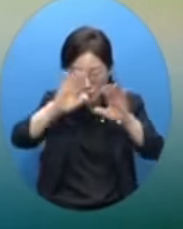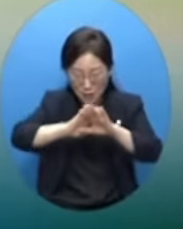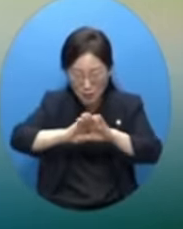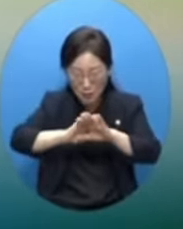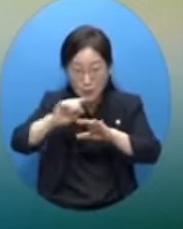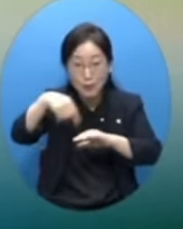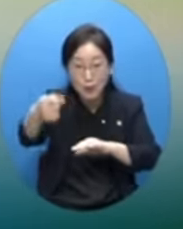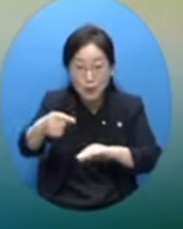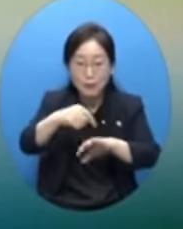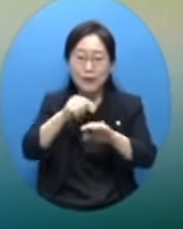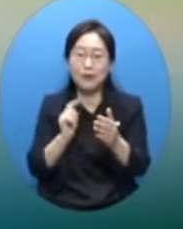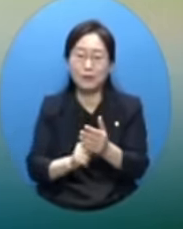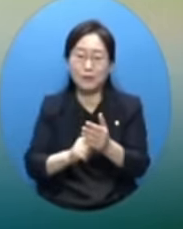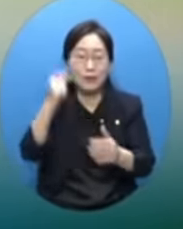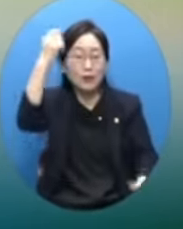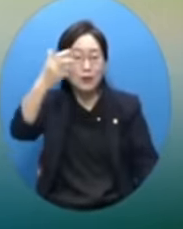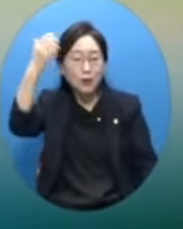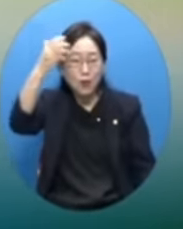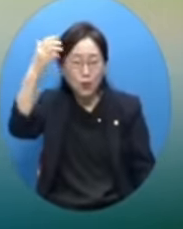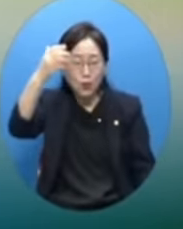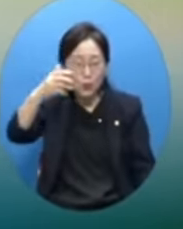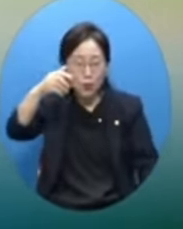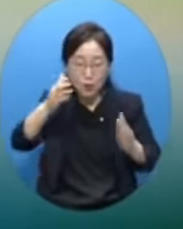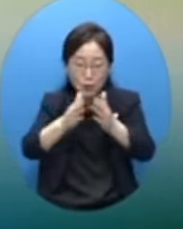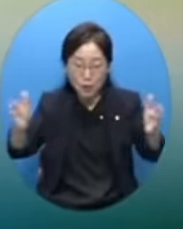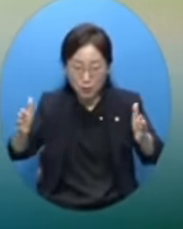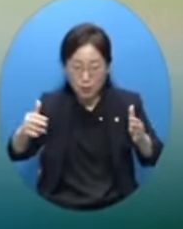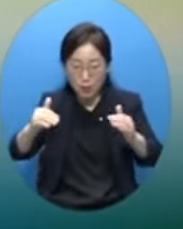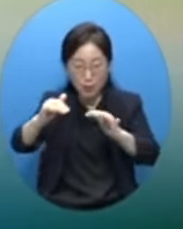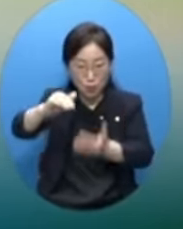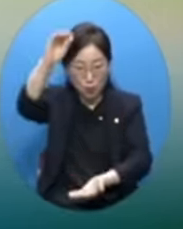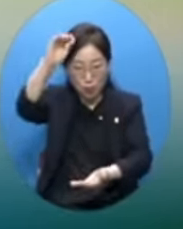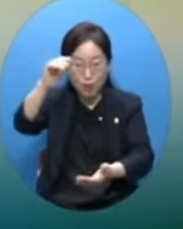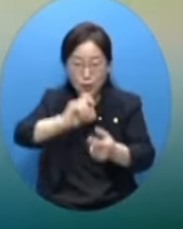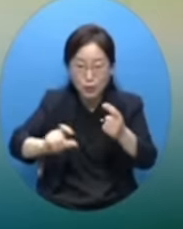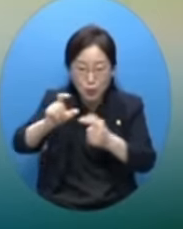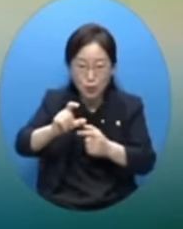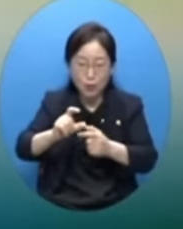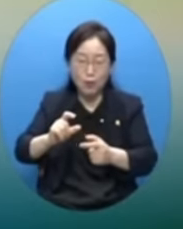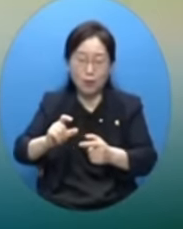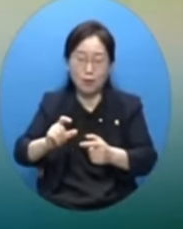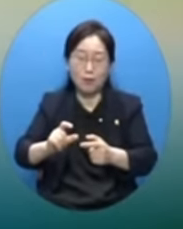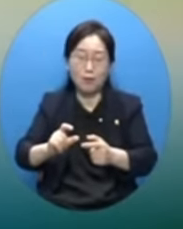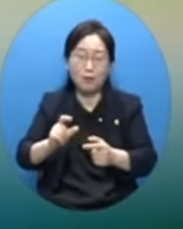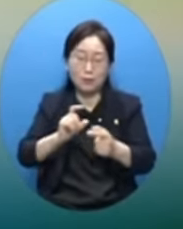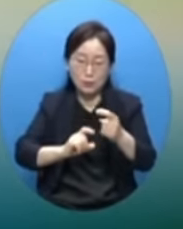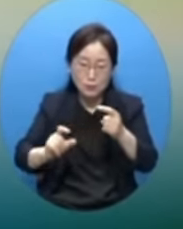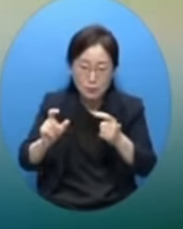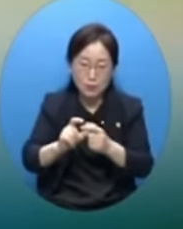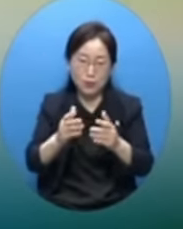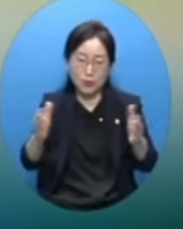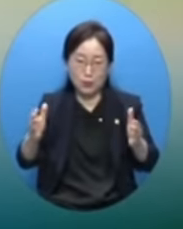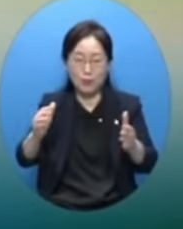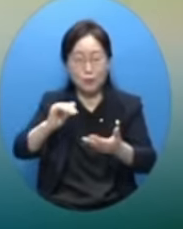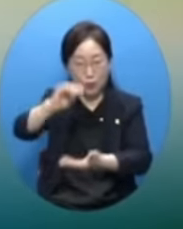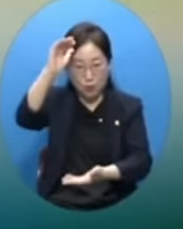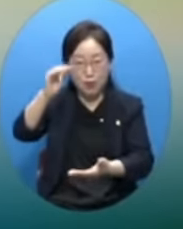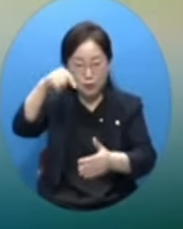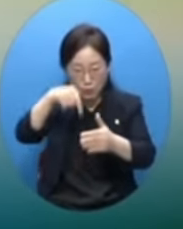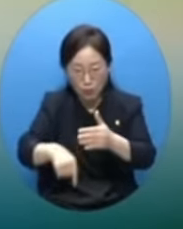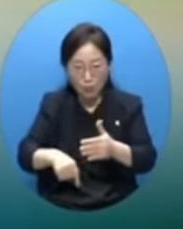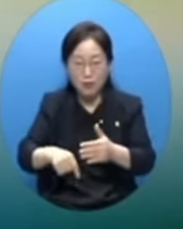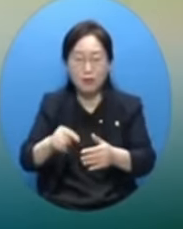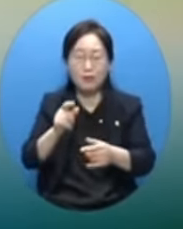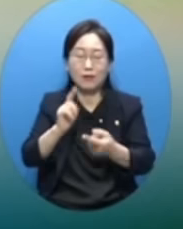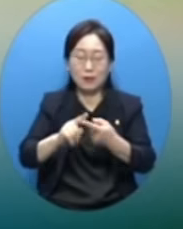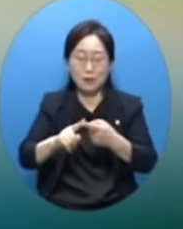마음과 영혼의 깊이와 넓이와 높이가 확연히 깊어지고 높아지고 넓어지고 높아진 것을 보게 될